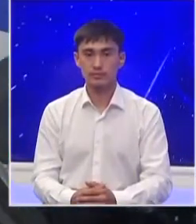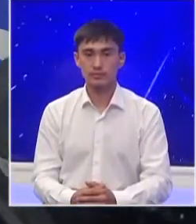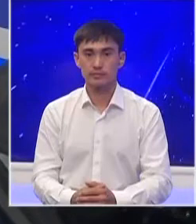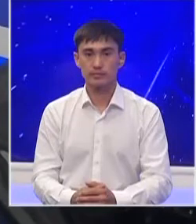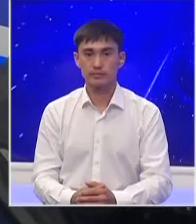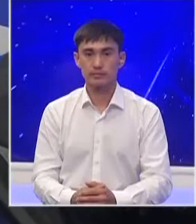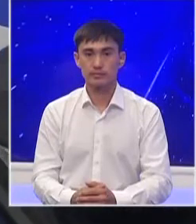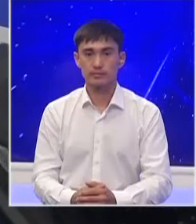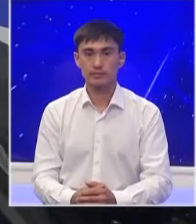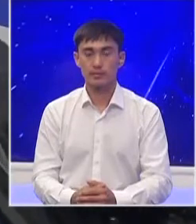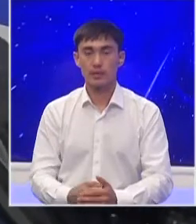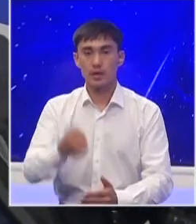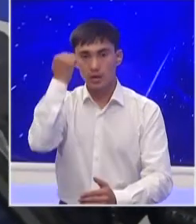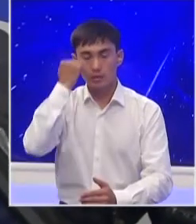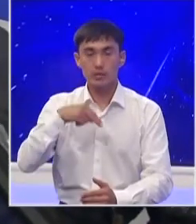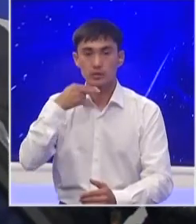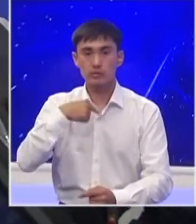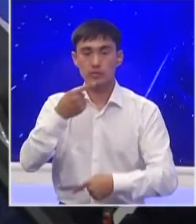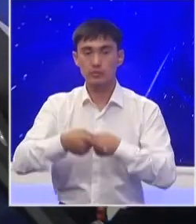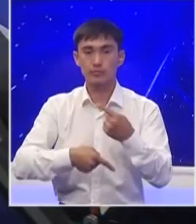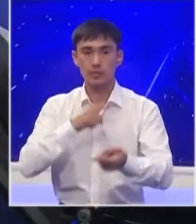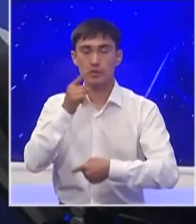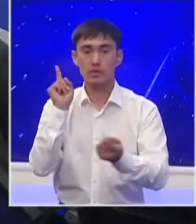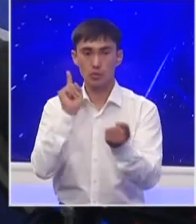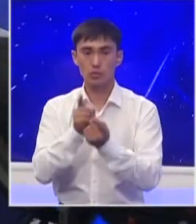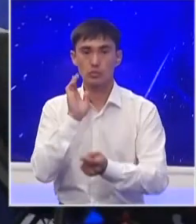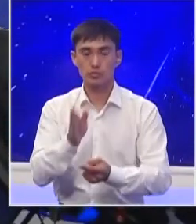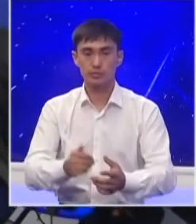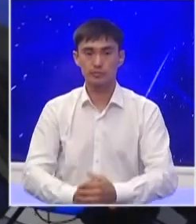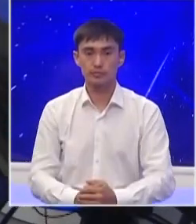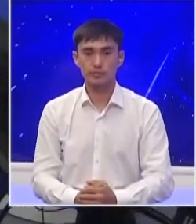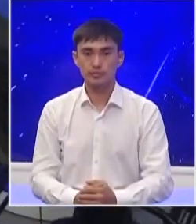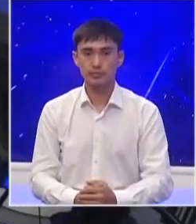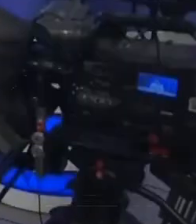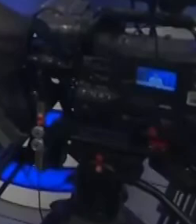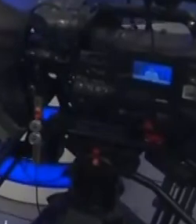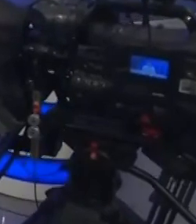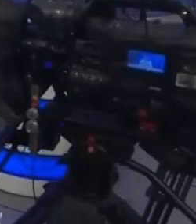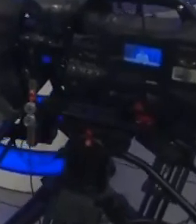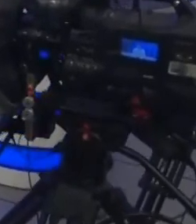Біздегі ақпараттар легі осындай, Жетісу арнасы қосулы болсын.